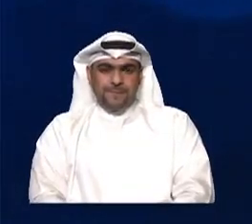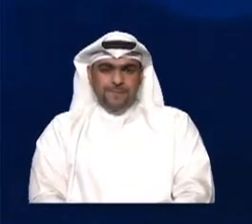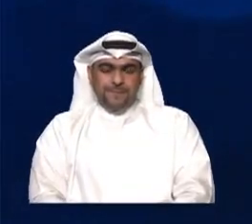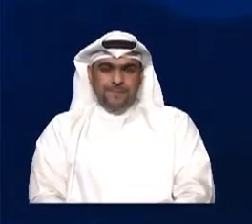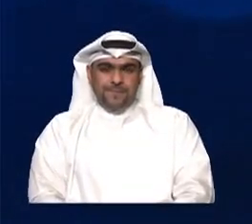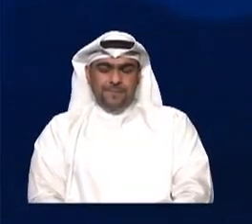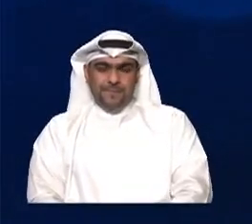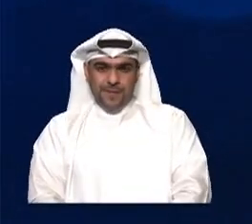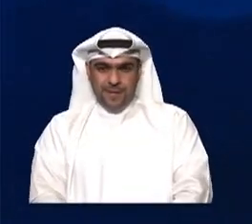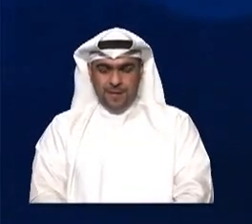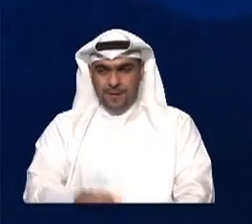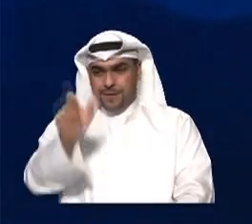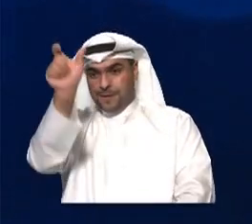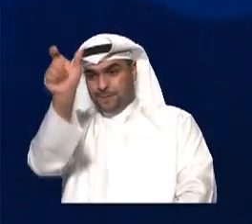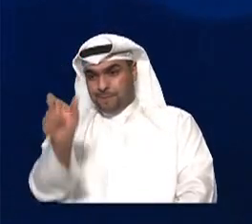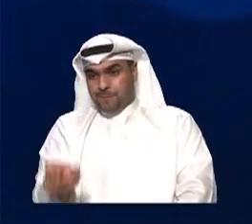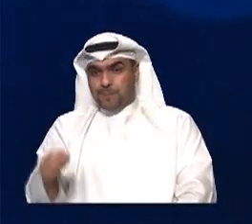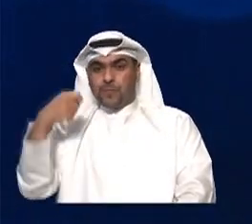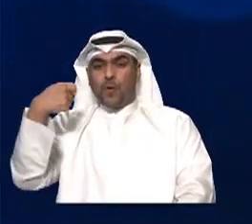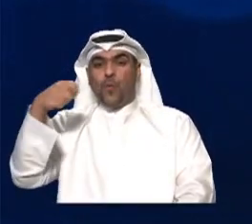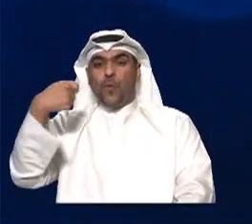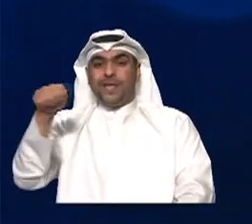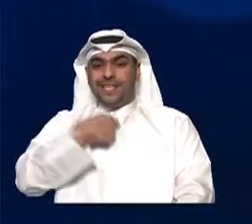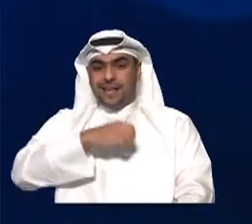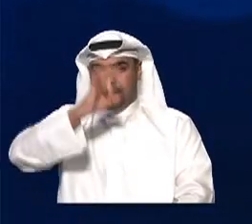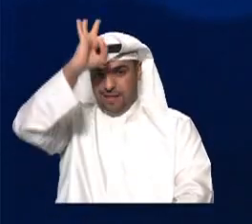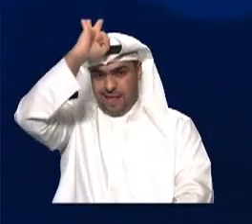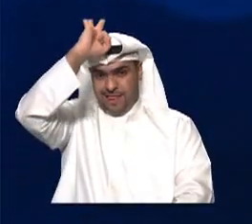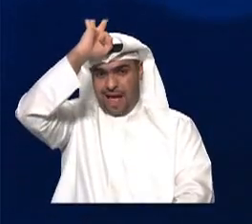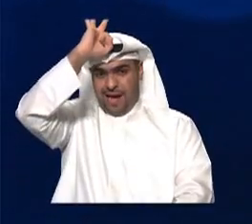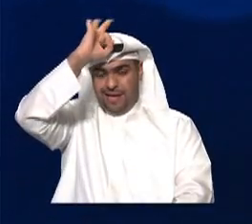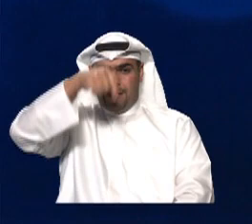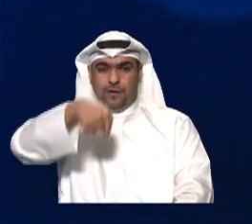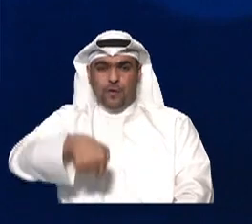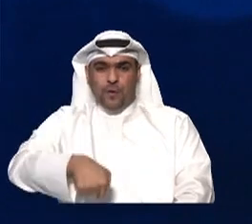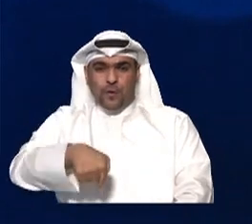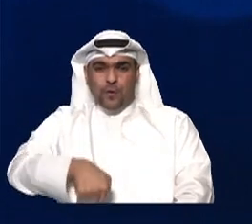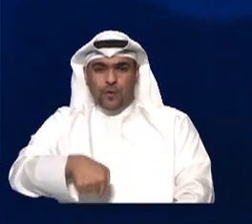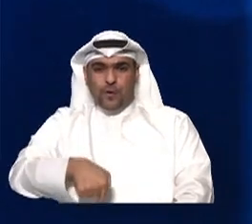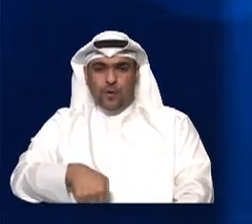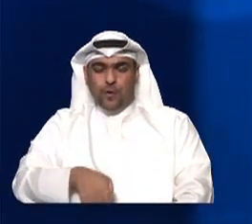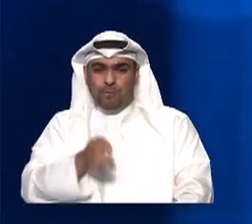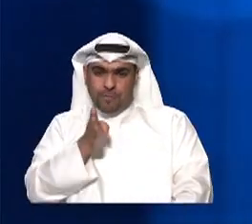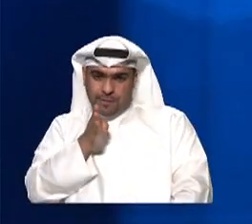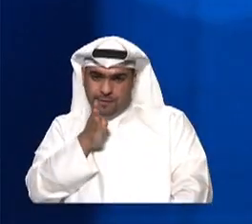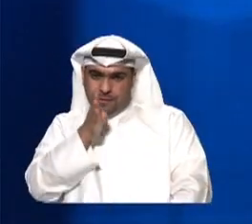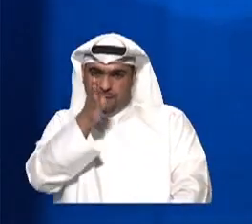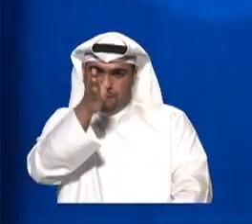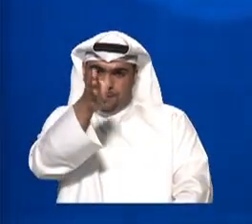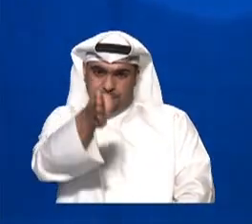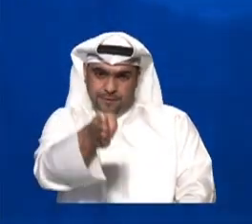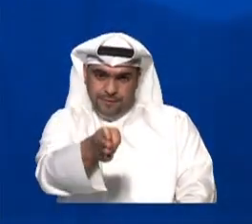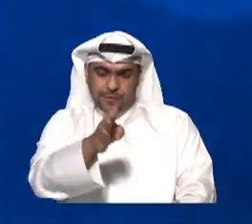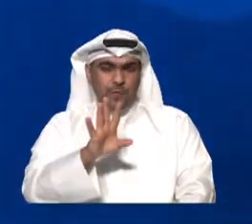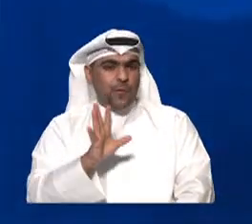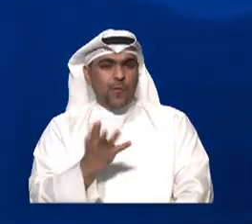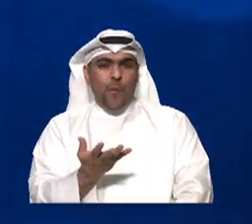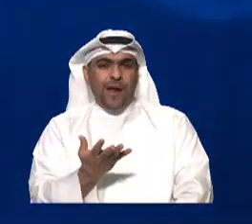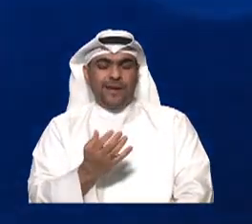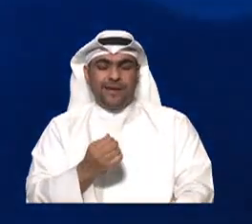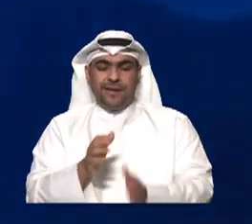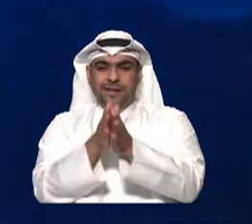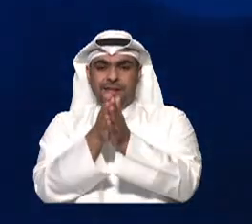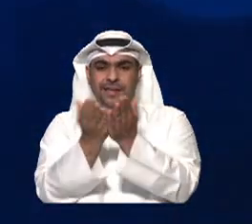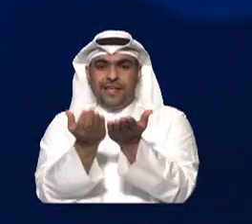قام وزير الداخلية الشيخ ثامر علي صباح السالم الصباح اليوم بزيارة ميدانية شملت منفذ العبدلي